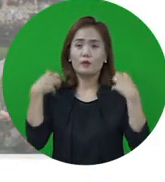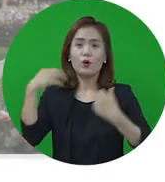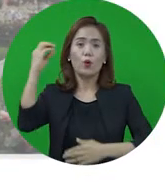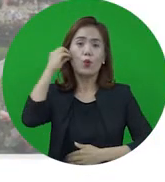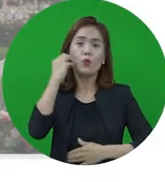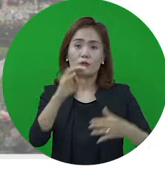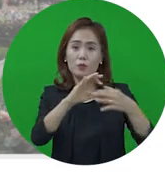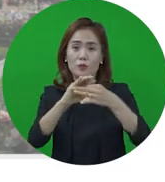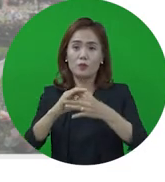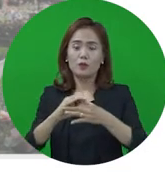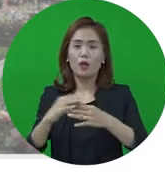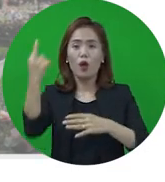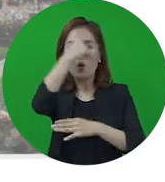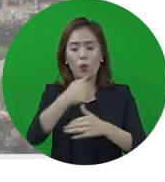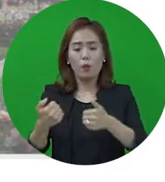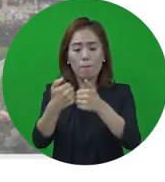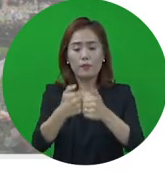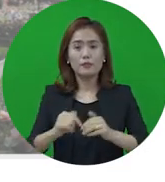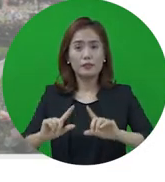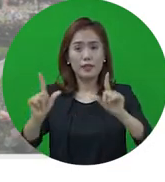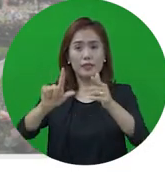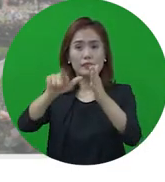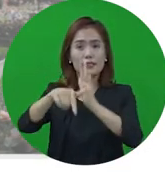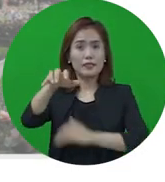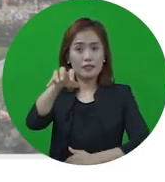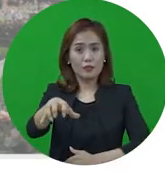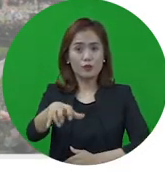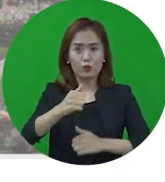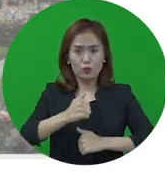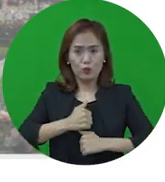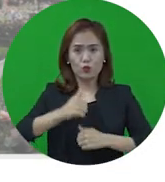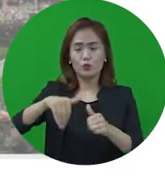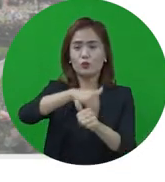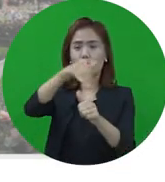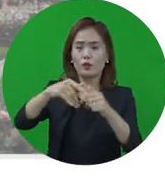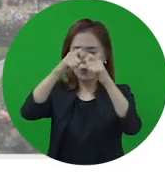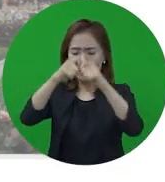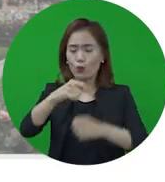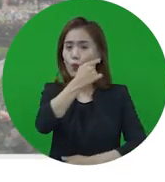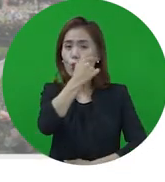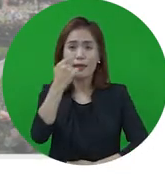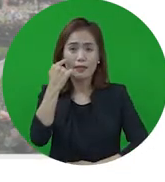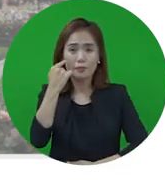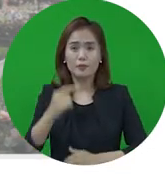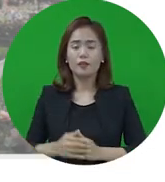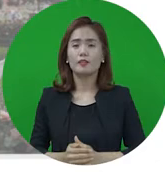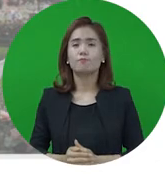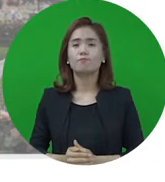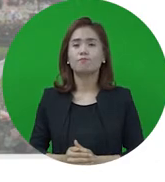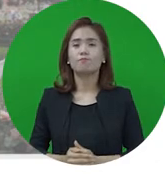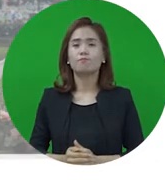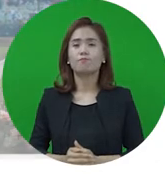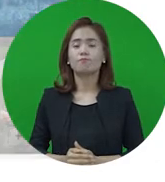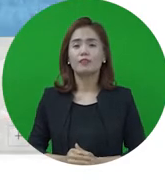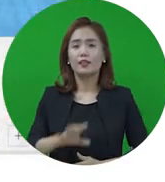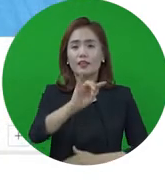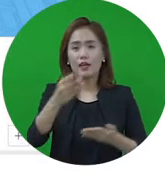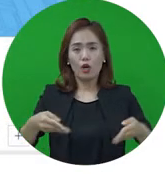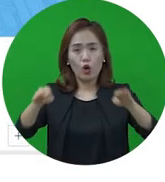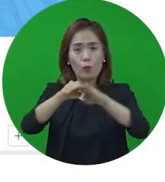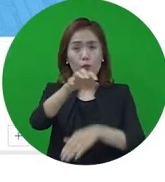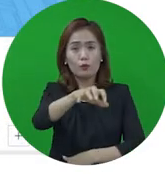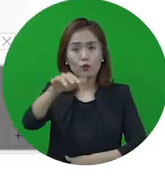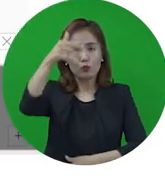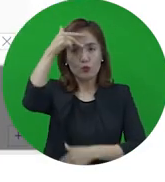입학처 홈페이지를 통해 면접일자, 시간과 장소, 유의사항을 꼼꼼하게 확인합니다. 각